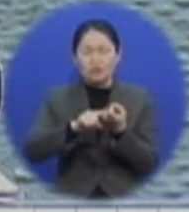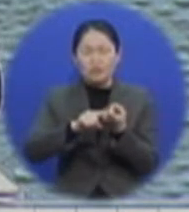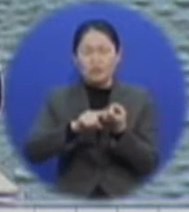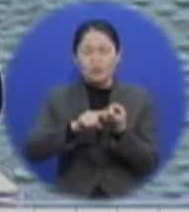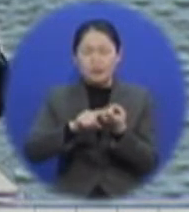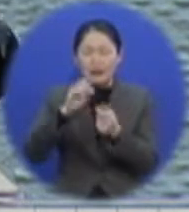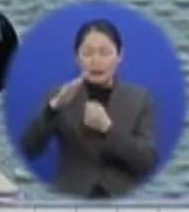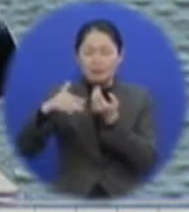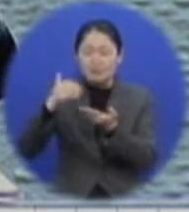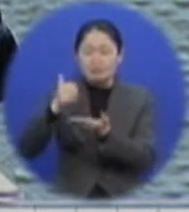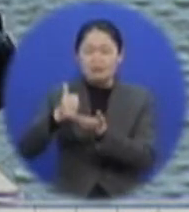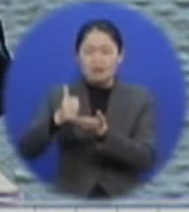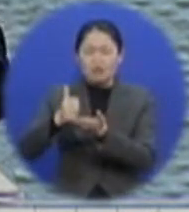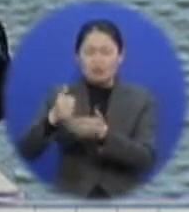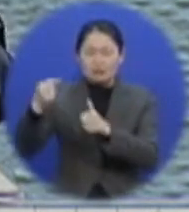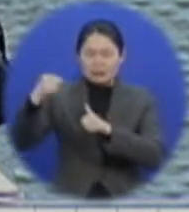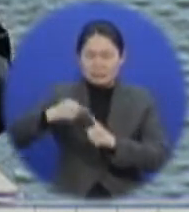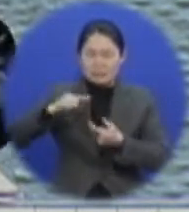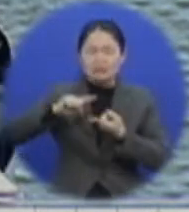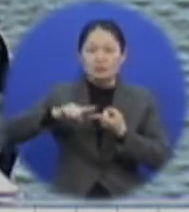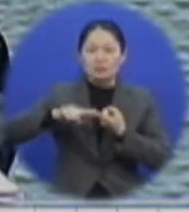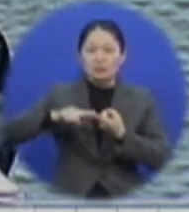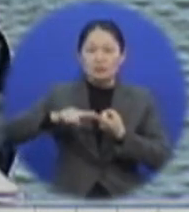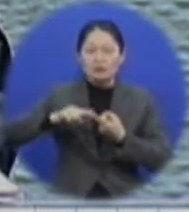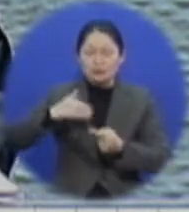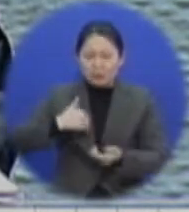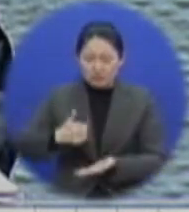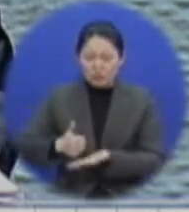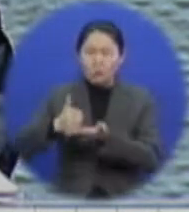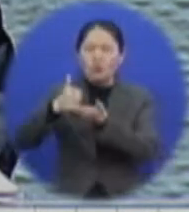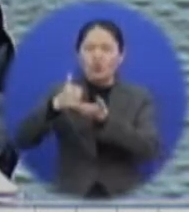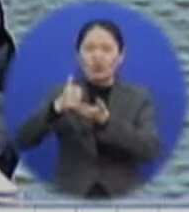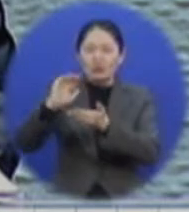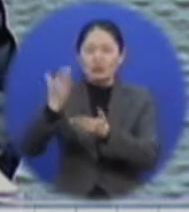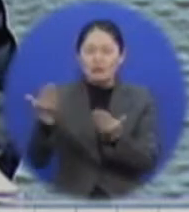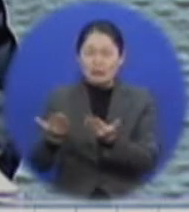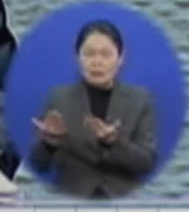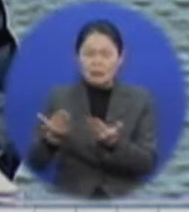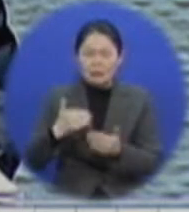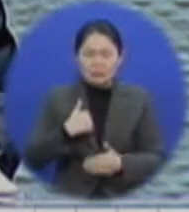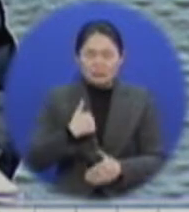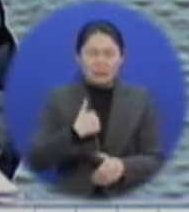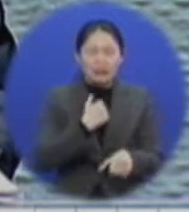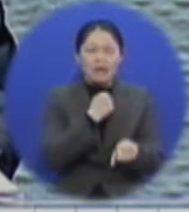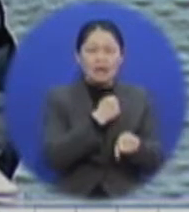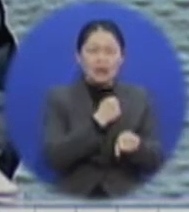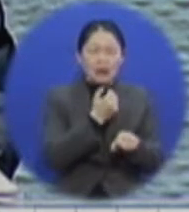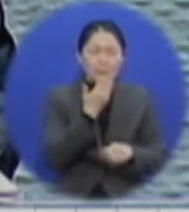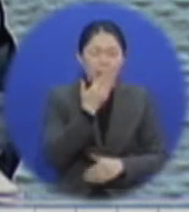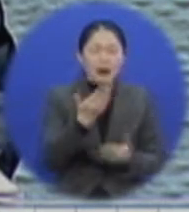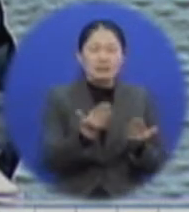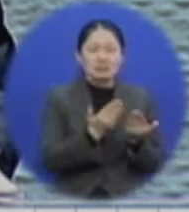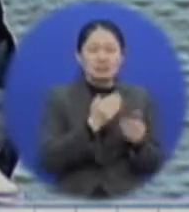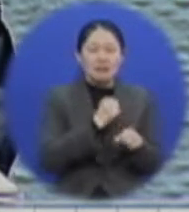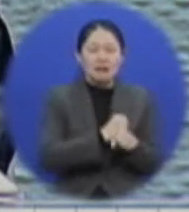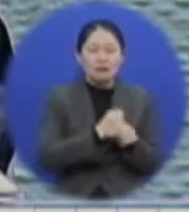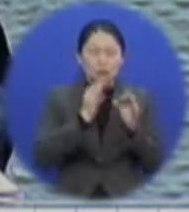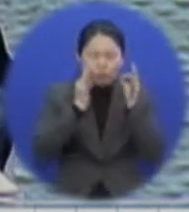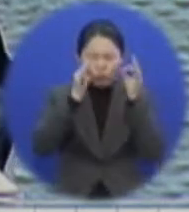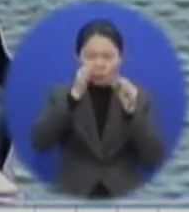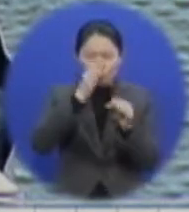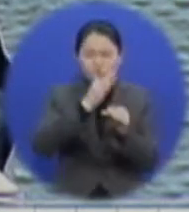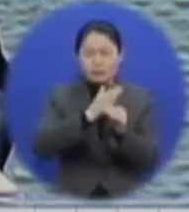하게 하시는 대로 제가 섬겨야 될 일 또 제가 해야 될 일을 하려고 하는 거죠